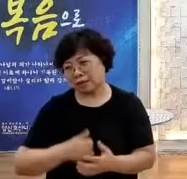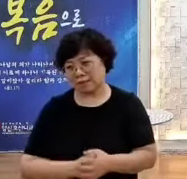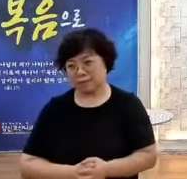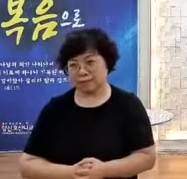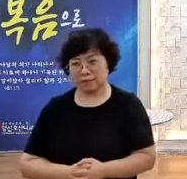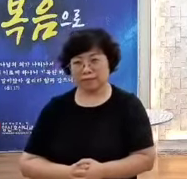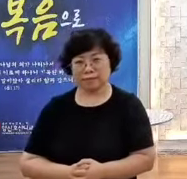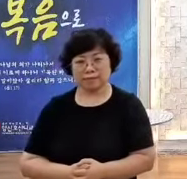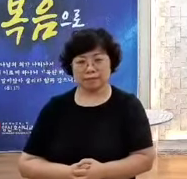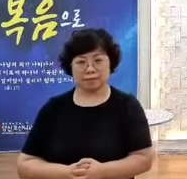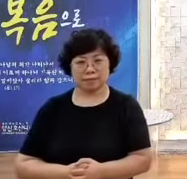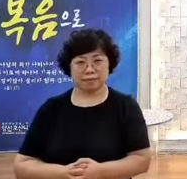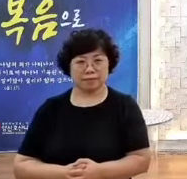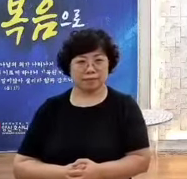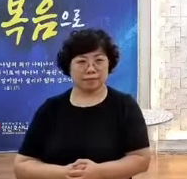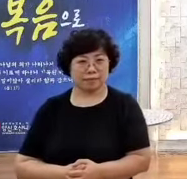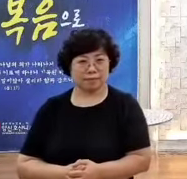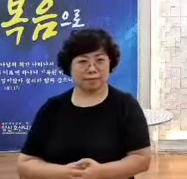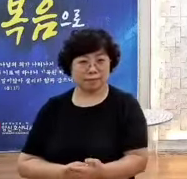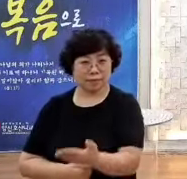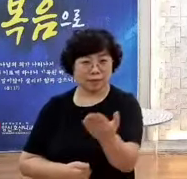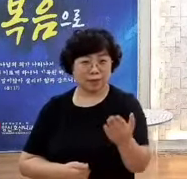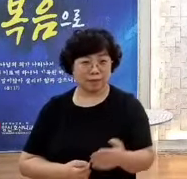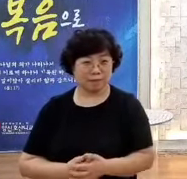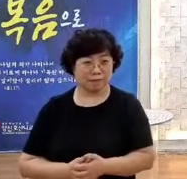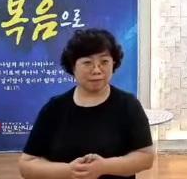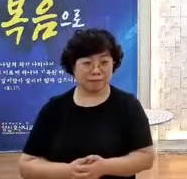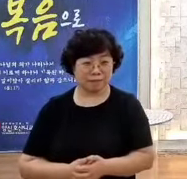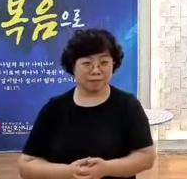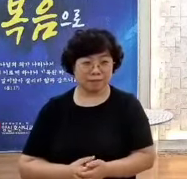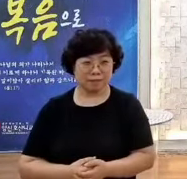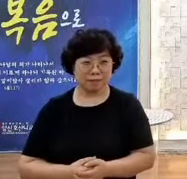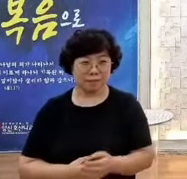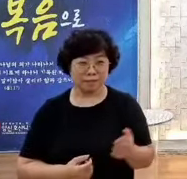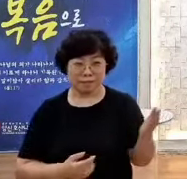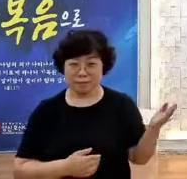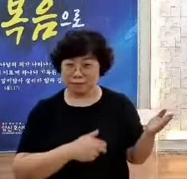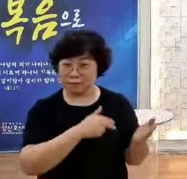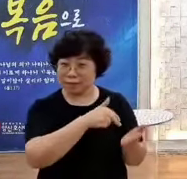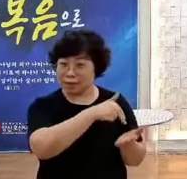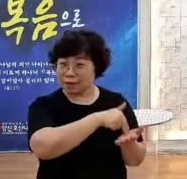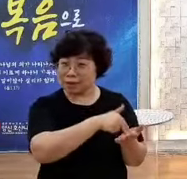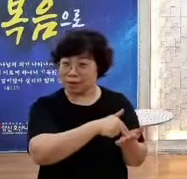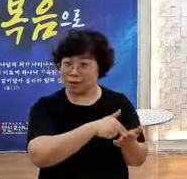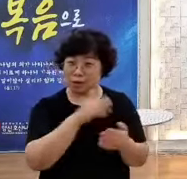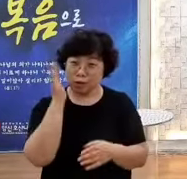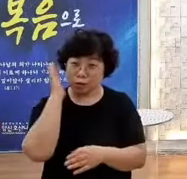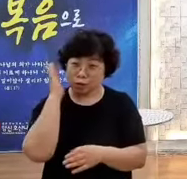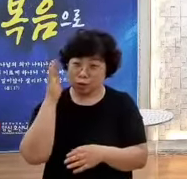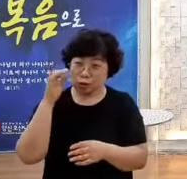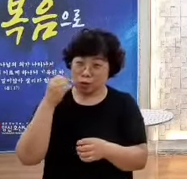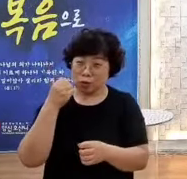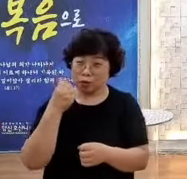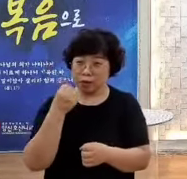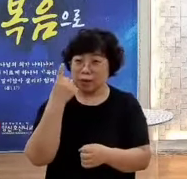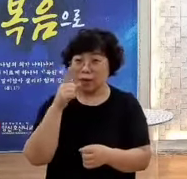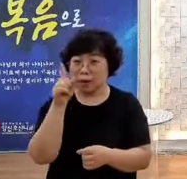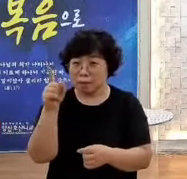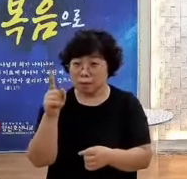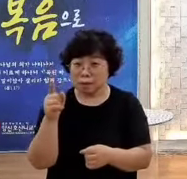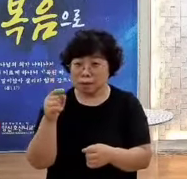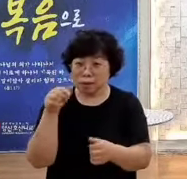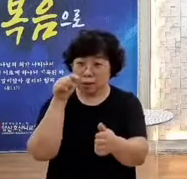뭐랄까요? 여러분 한 달에 한 번 또는 두 달에 한 번 여기서 설교하시는 그 써서 준비하는 것만 해도 벌벌벌 떨리지